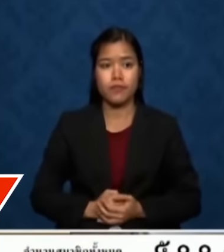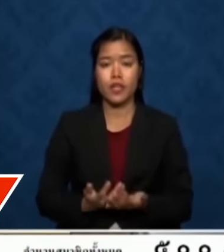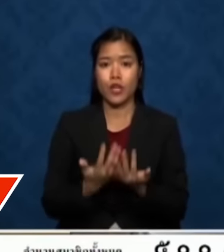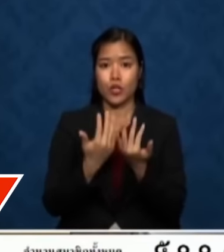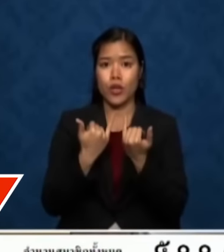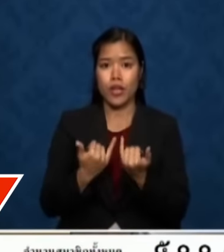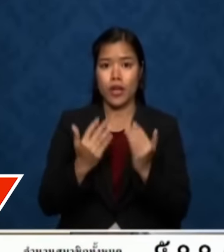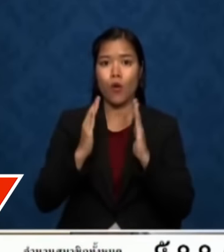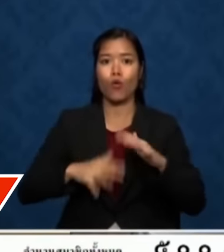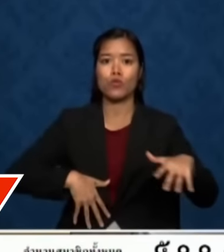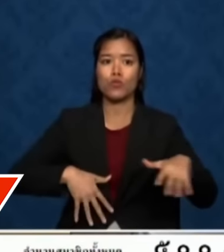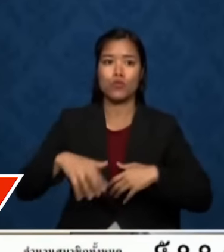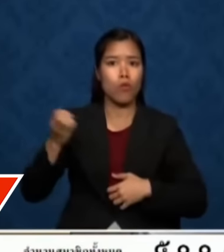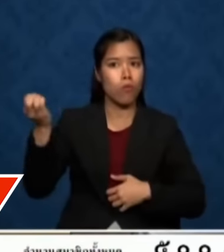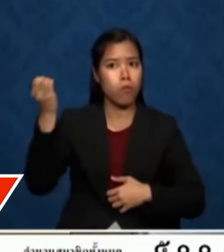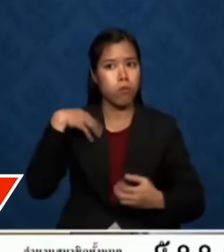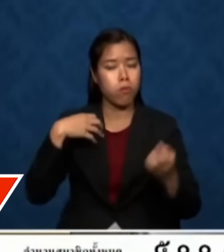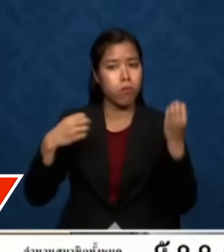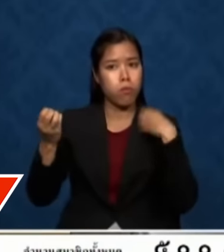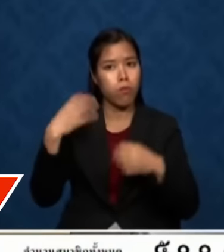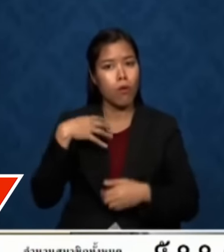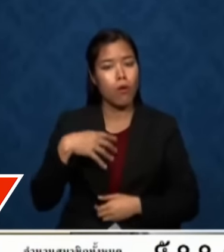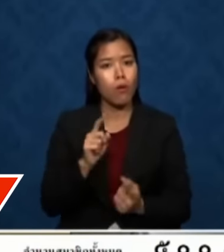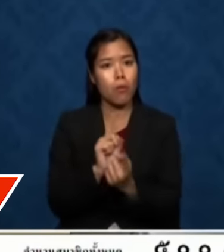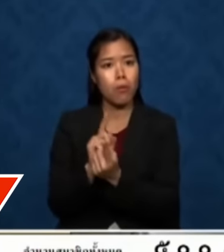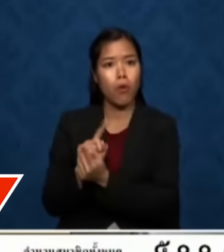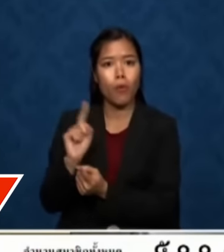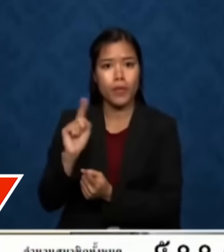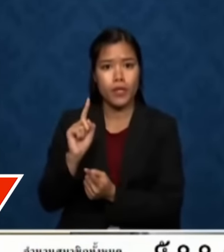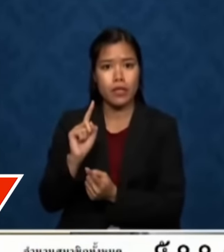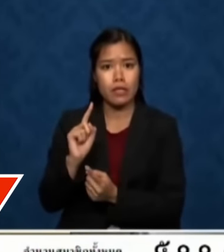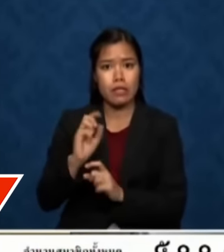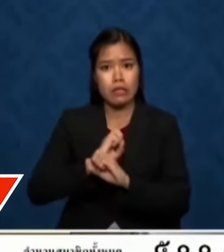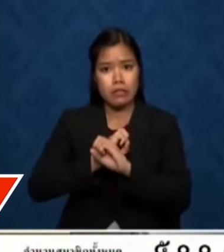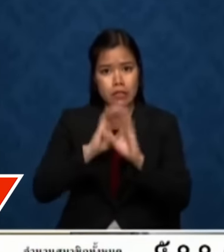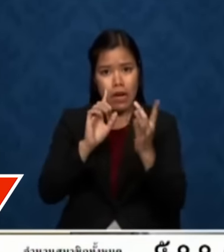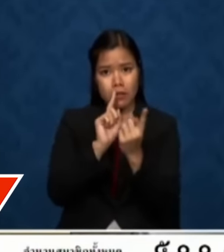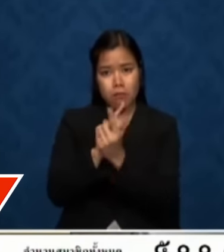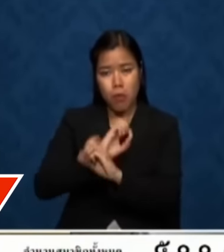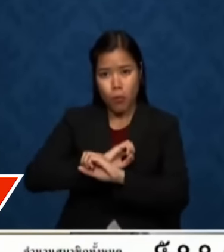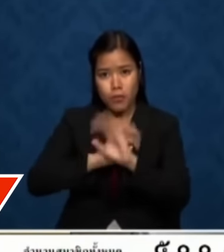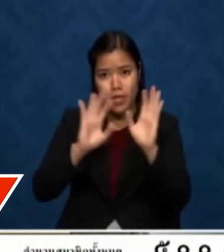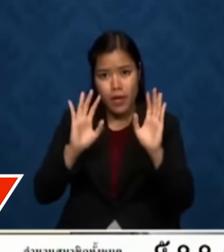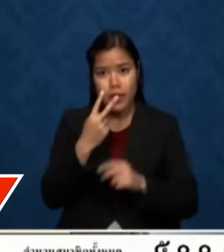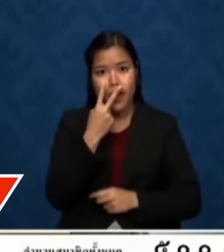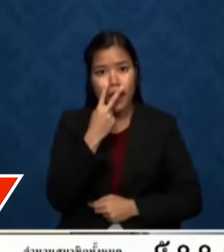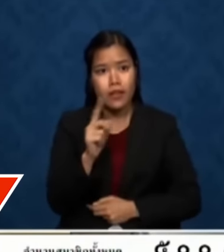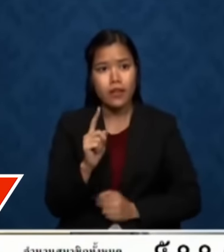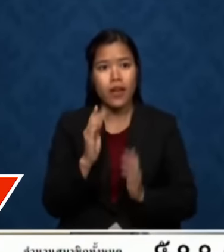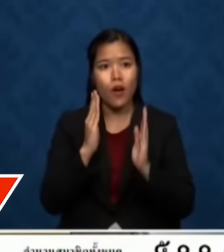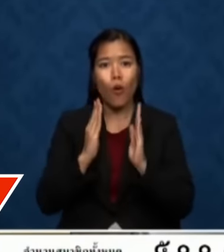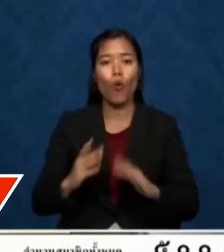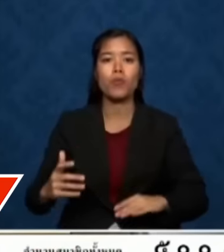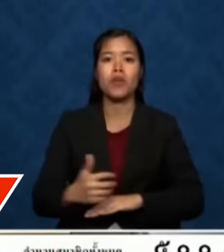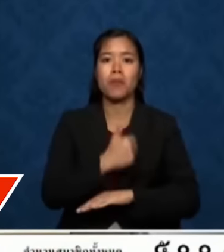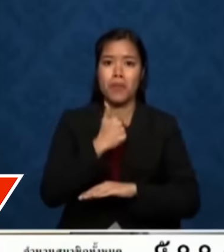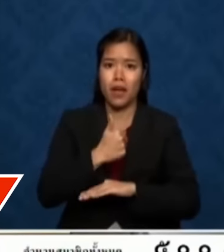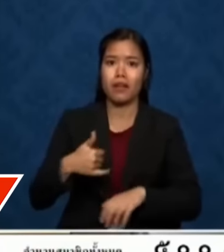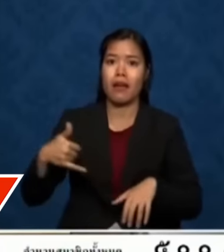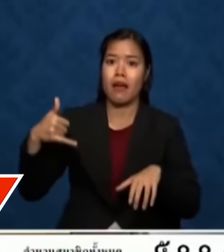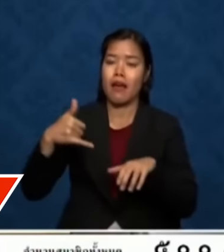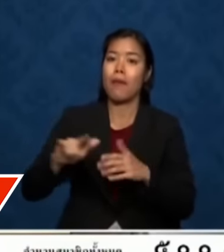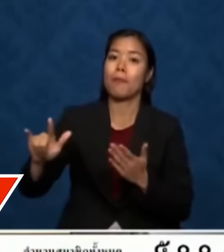พูดกันอย่างหนาหูค่ะว่ามีสัญญาณที่ชัดขึ้นเรื่อยๆค่ะตั้งแต่มีผู้มีอำนาจกลับมา